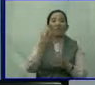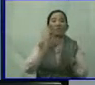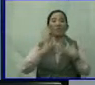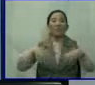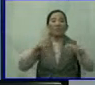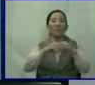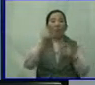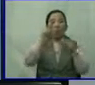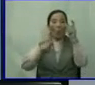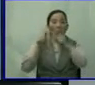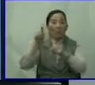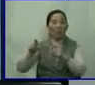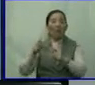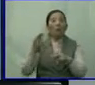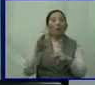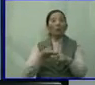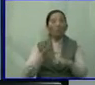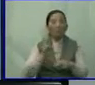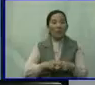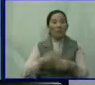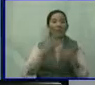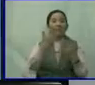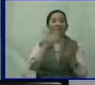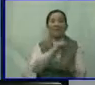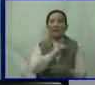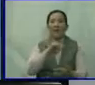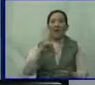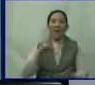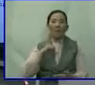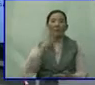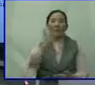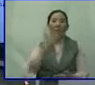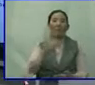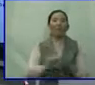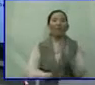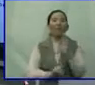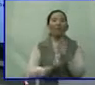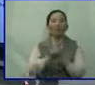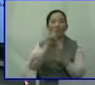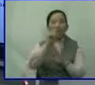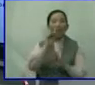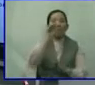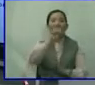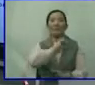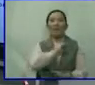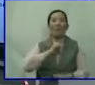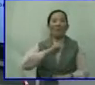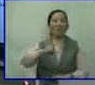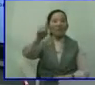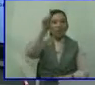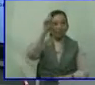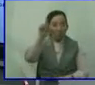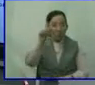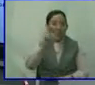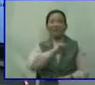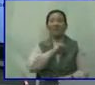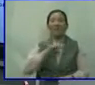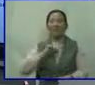семьи. По ней определить самого высокого и самого маленького члена